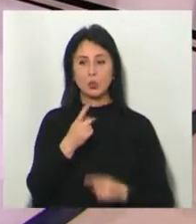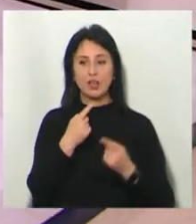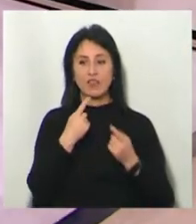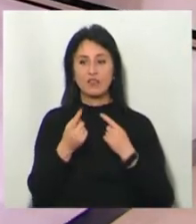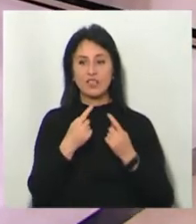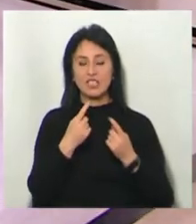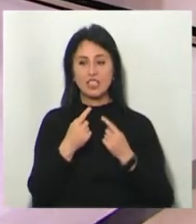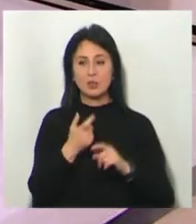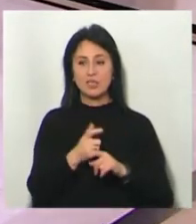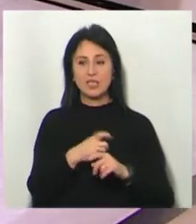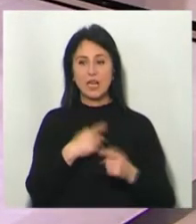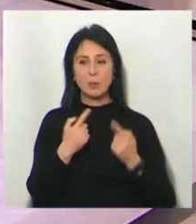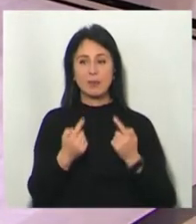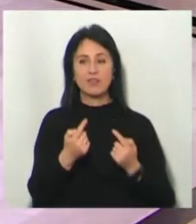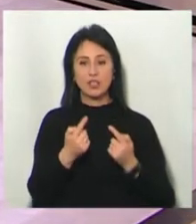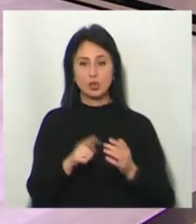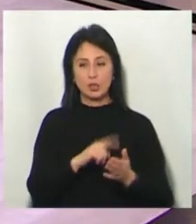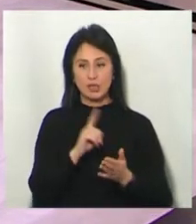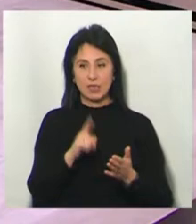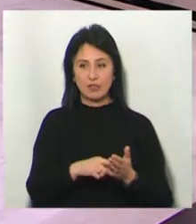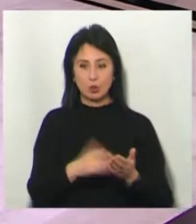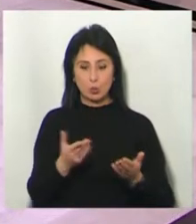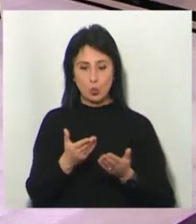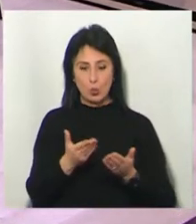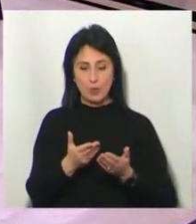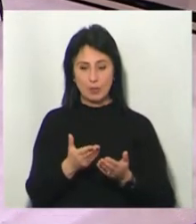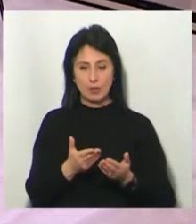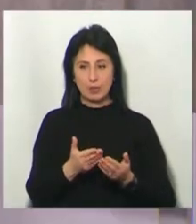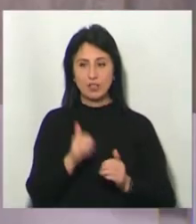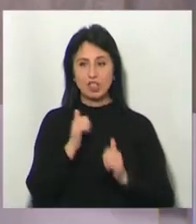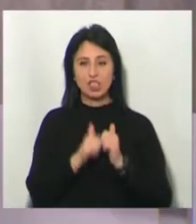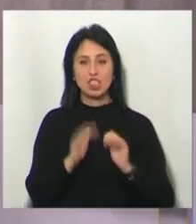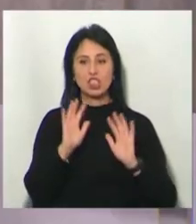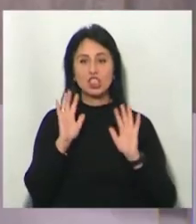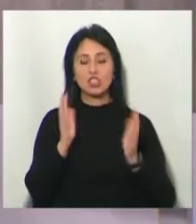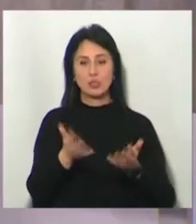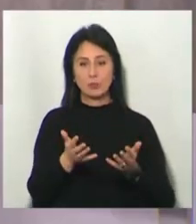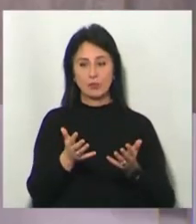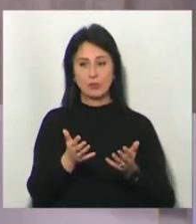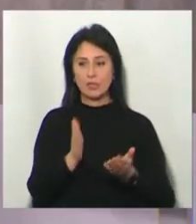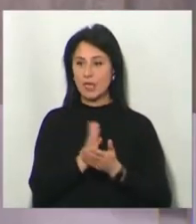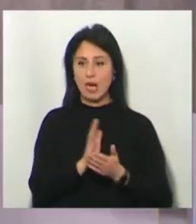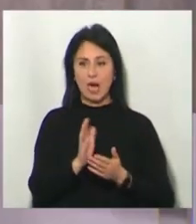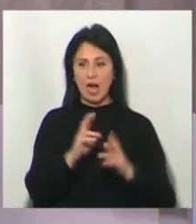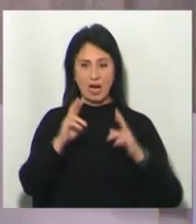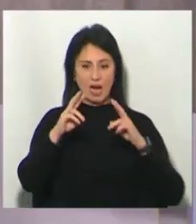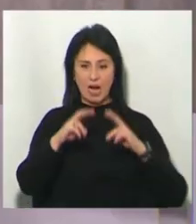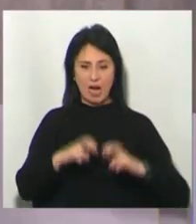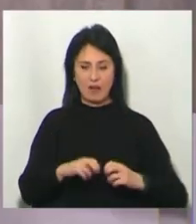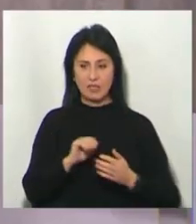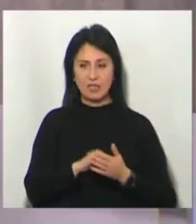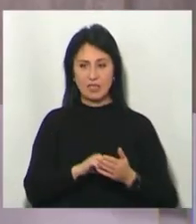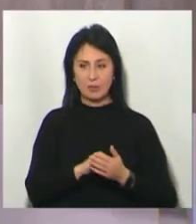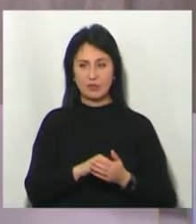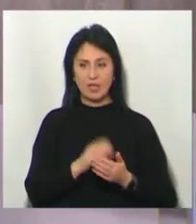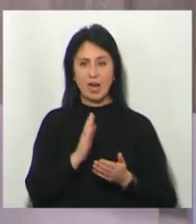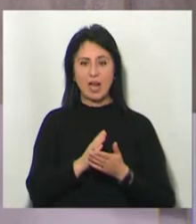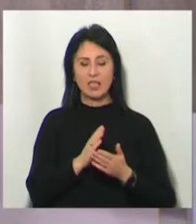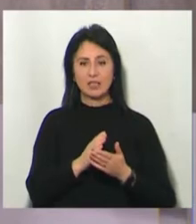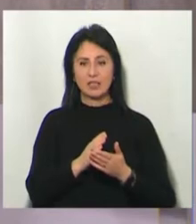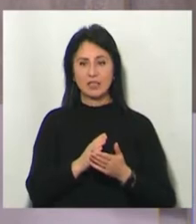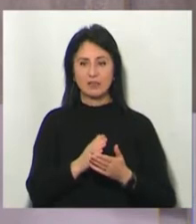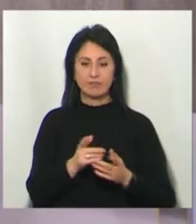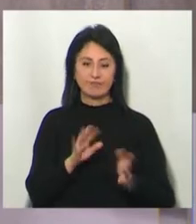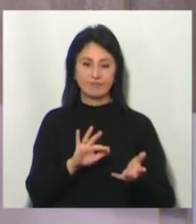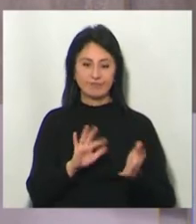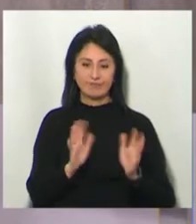visa ubrot. Talia nici nu lovan, sa gît xse, romelic, xșișem trebași, ar aris canxilvis, sa gani holme, da aris,